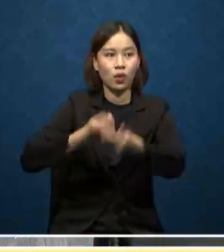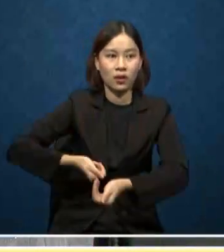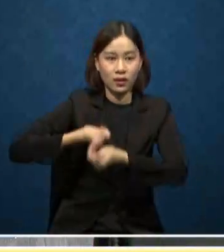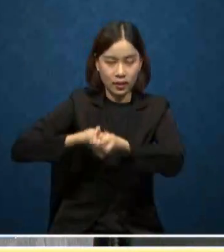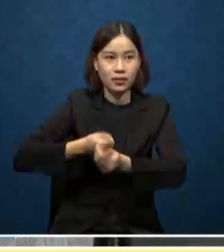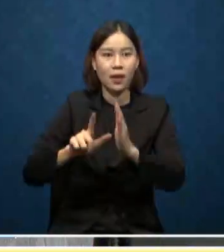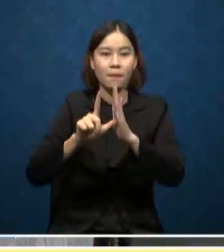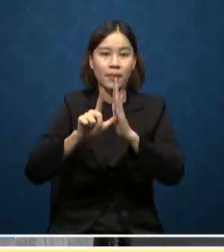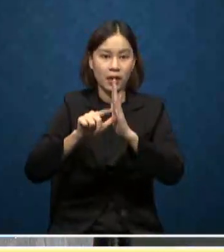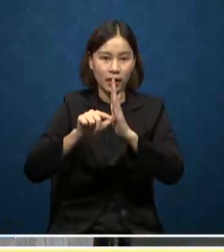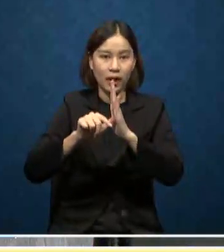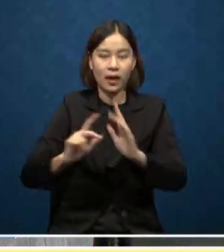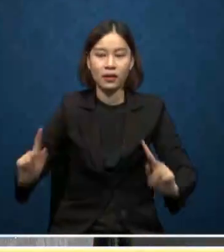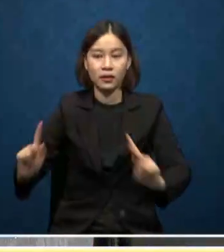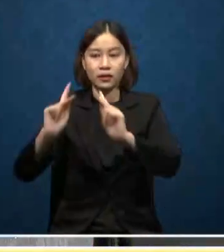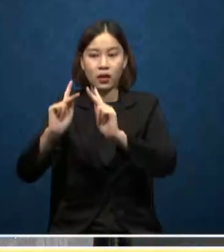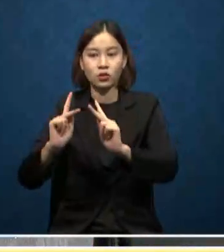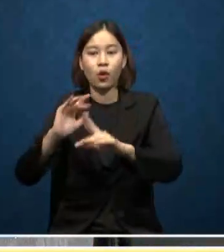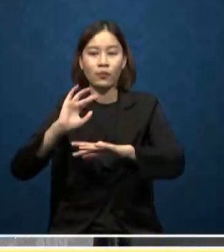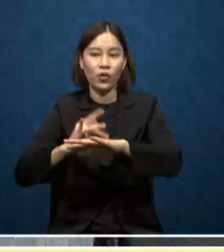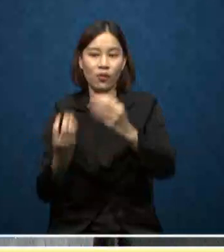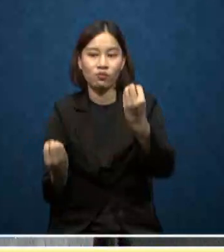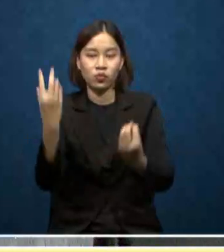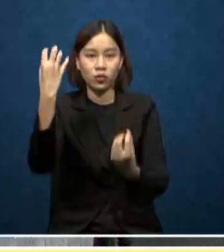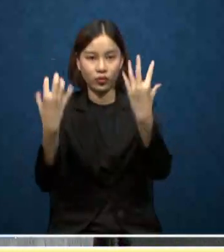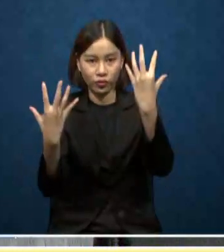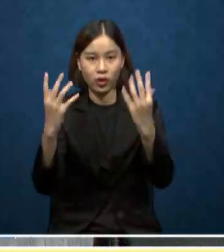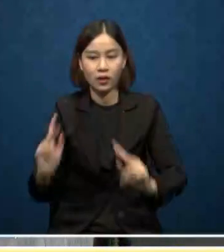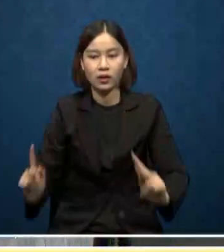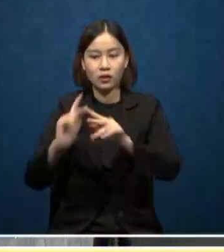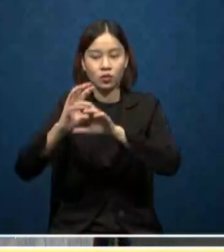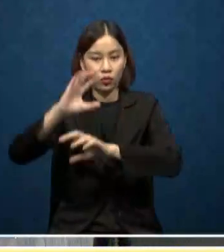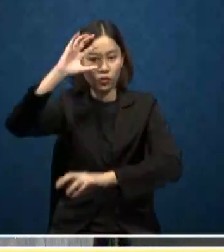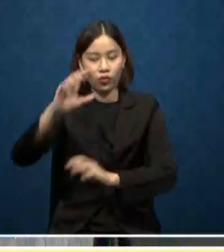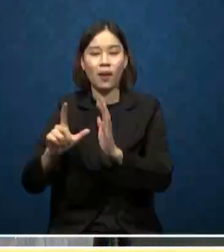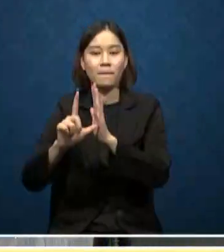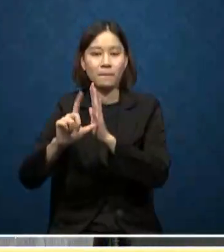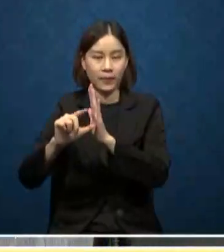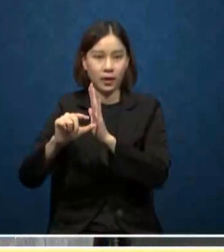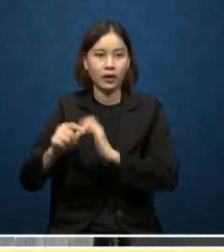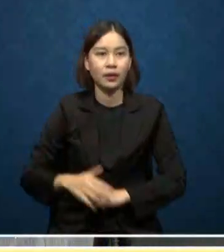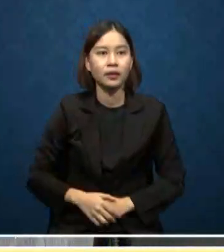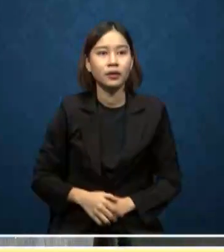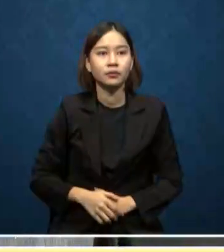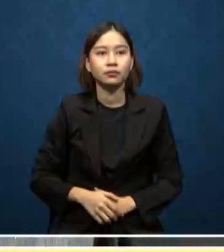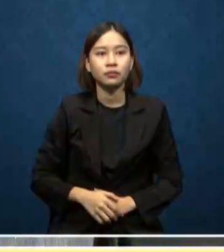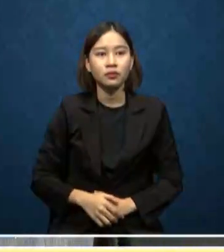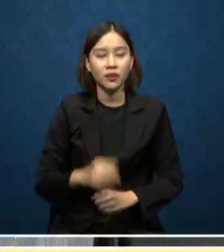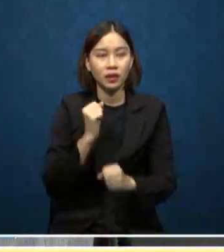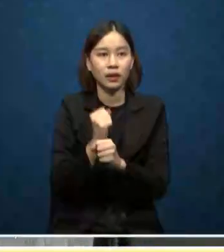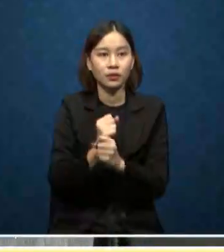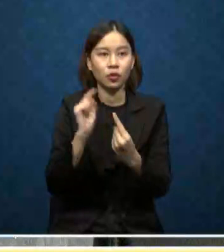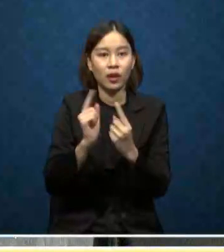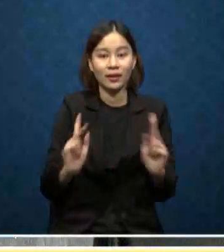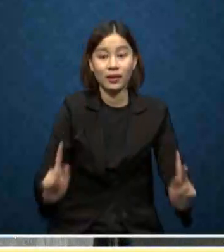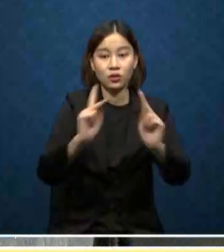รณ์เป็นเลขานุการกระทรวงทรัพยากรธรรมชาติและสิ่งแวดล้อมและกระทรวงมหาดไทยเป็นเลขานุการและมีการดำเนินการของกระ